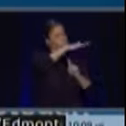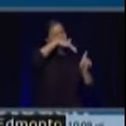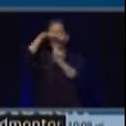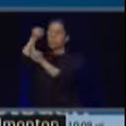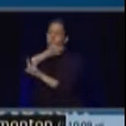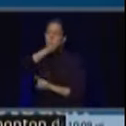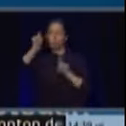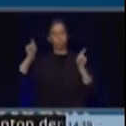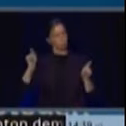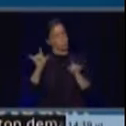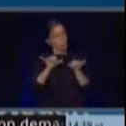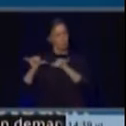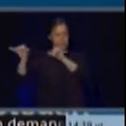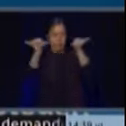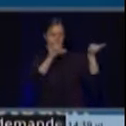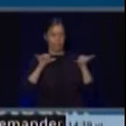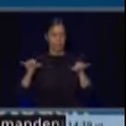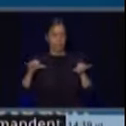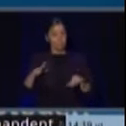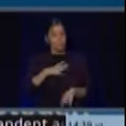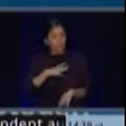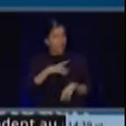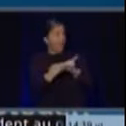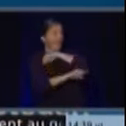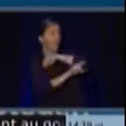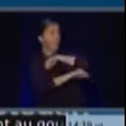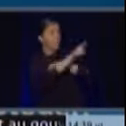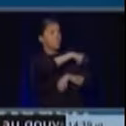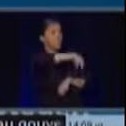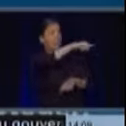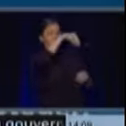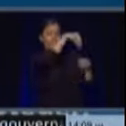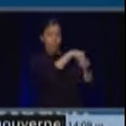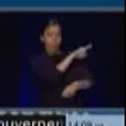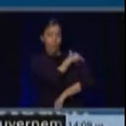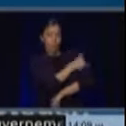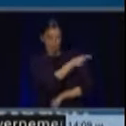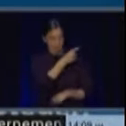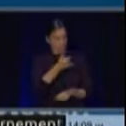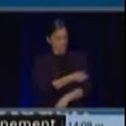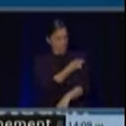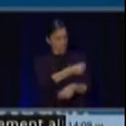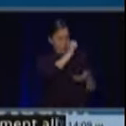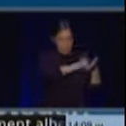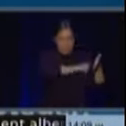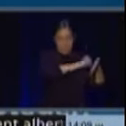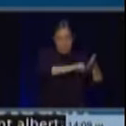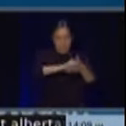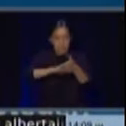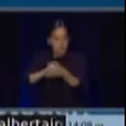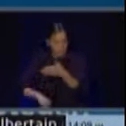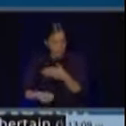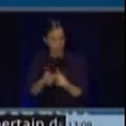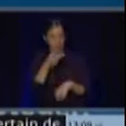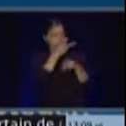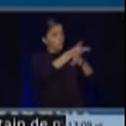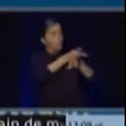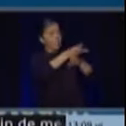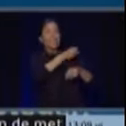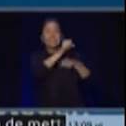On manque de personnel. On manque, entre autres, d'infirmières aux soins intensifs, là. Des